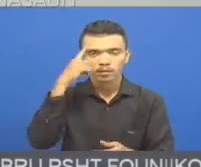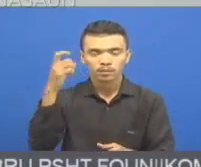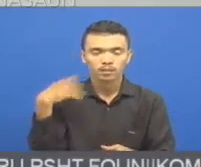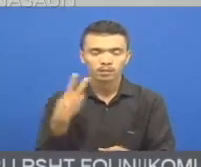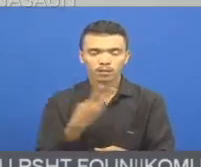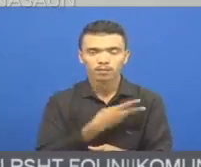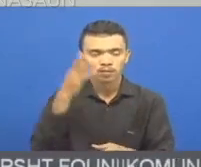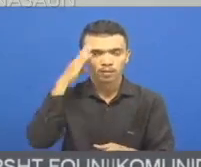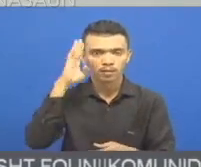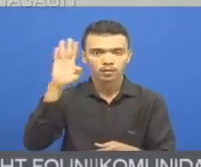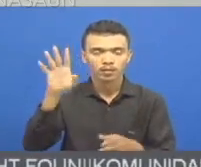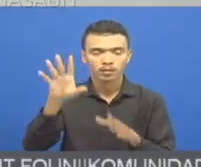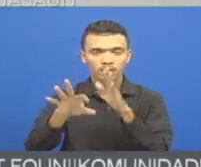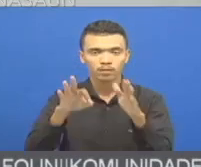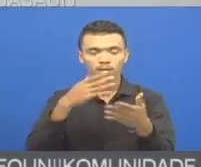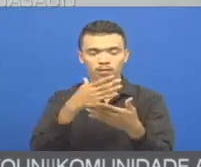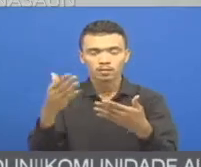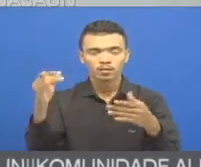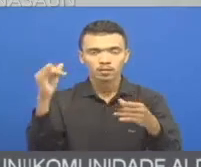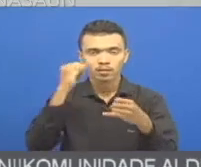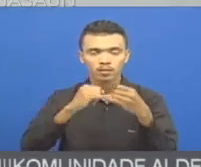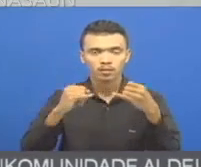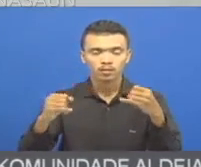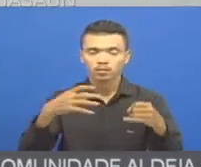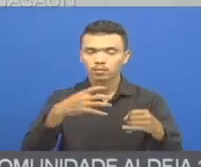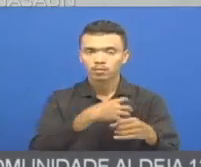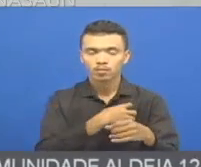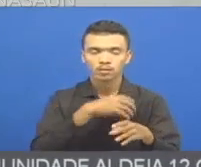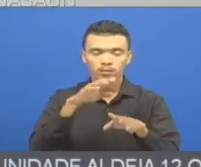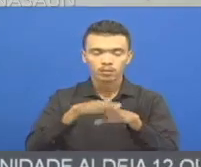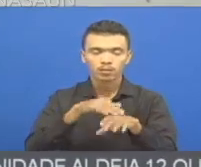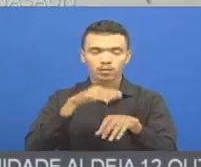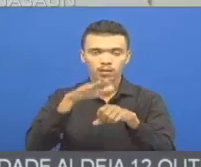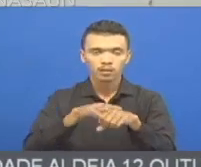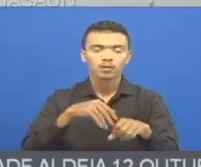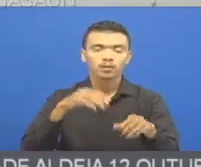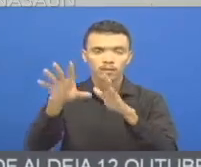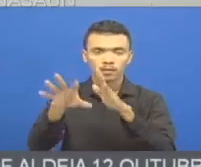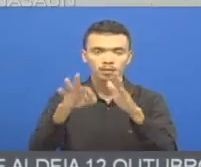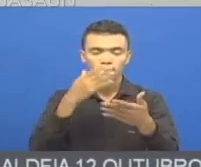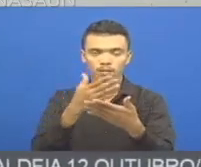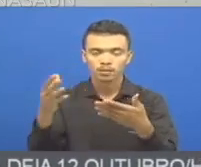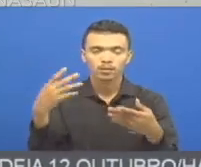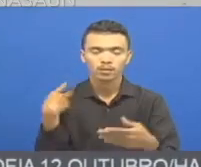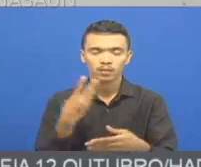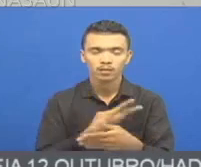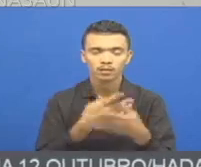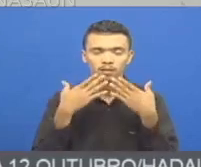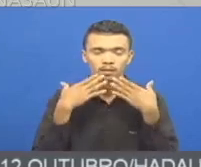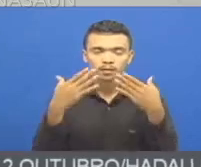la esperona că ta cam și belheta na minisa san. Mesto icus, poliția la un nec, to am mehetan fale minisa san. Am ni agradece ba